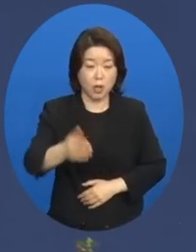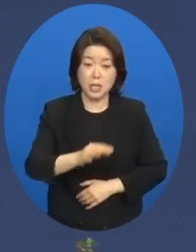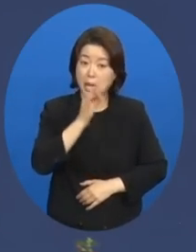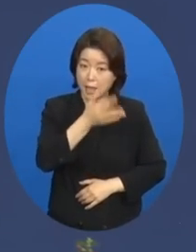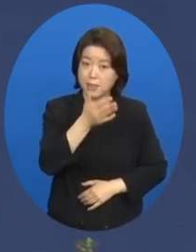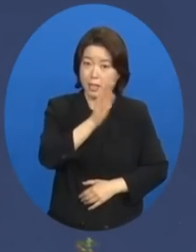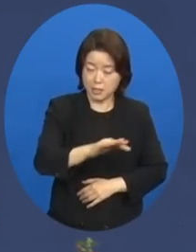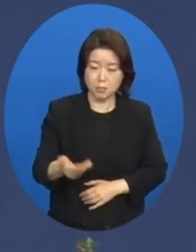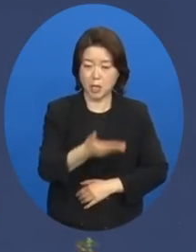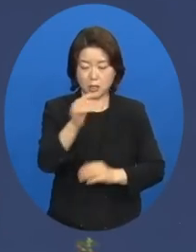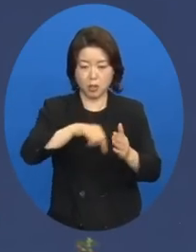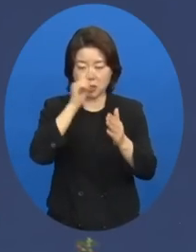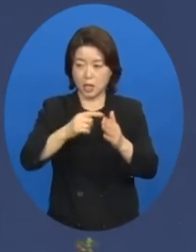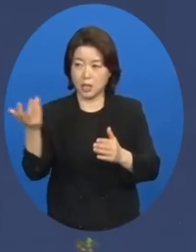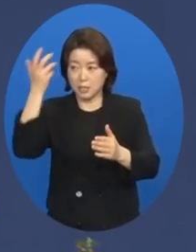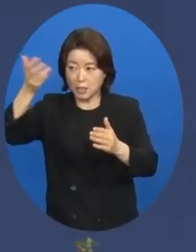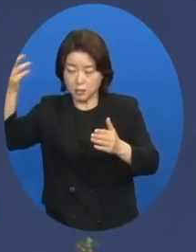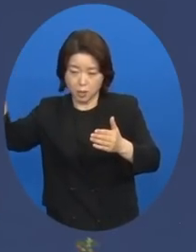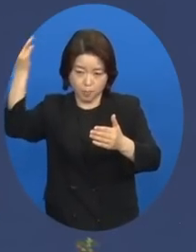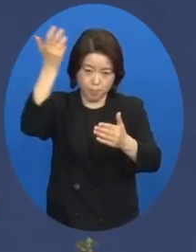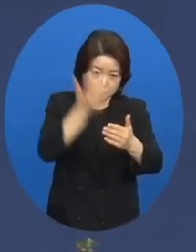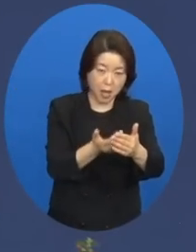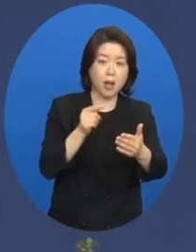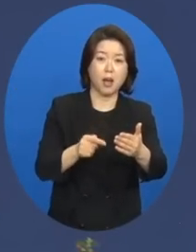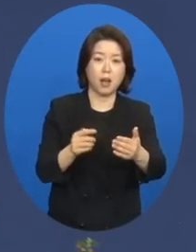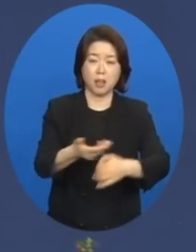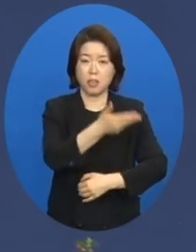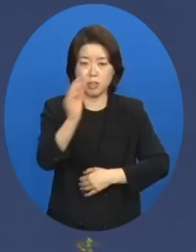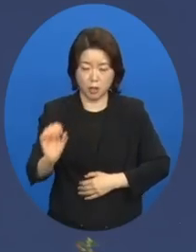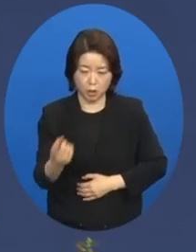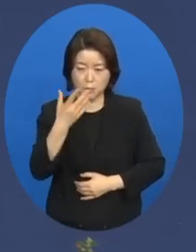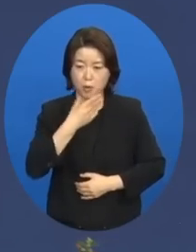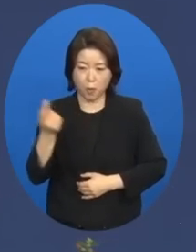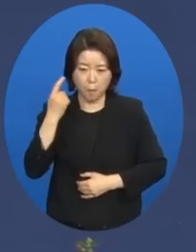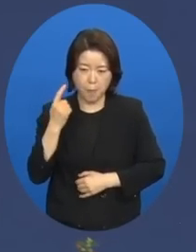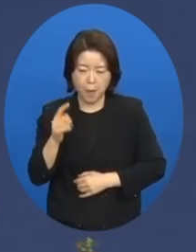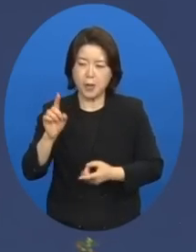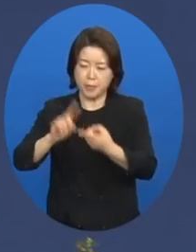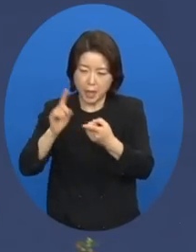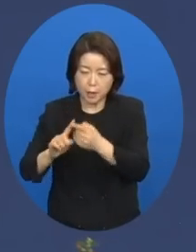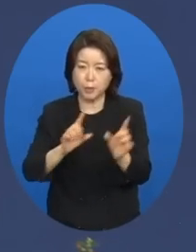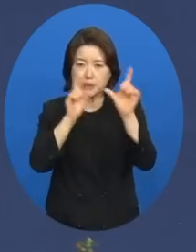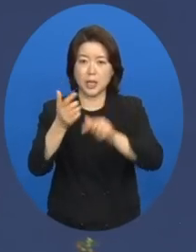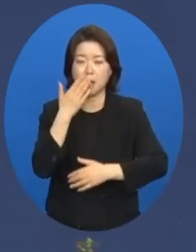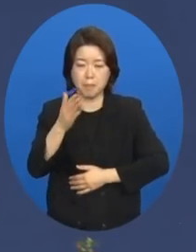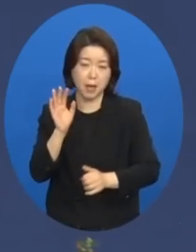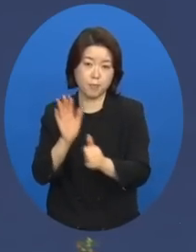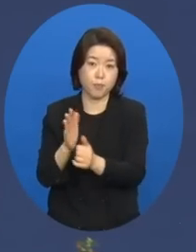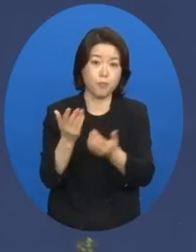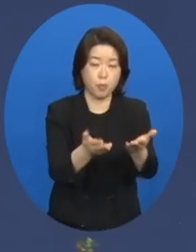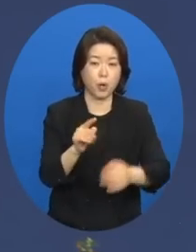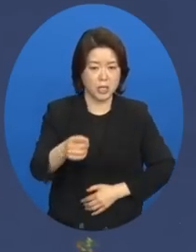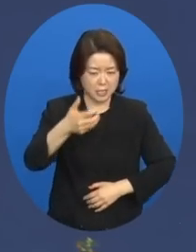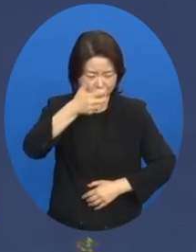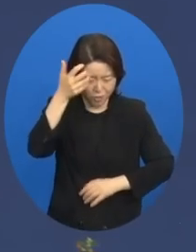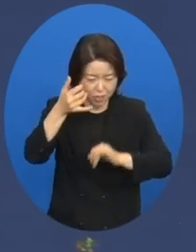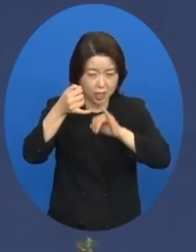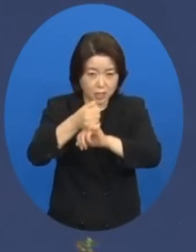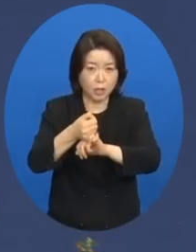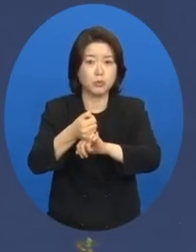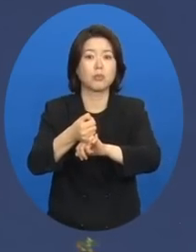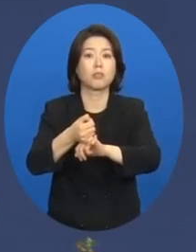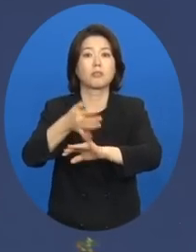없으나 너희 안에 성령이 오셔서 성령이 너희로 이 복음을 살아내게 하실 것이다. 이 꿈 같은 약속을